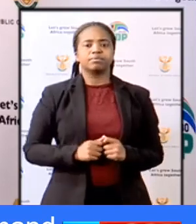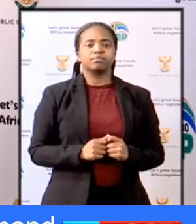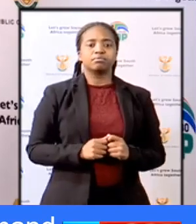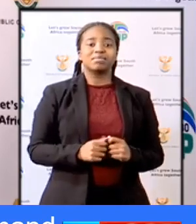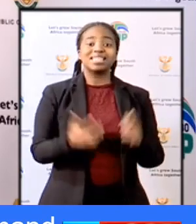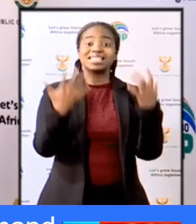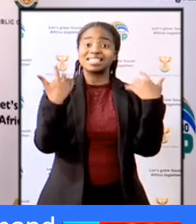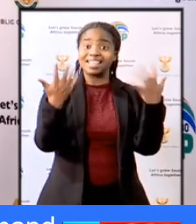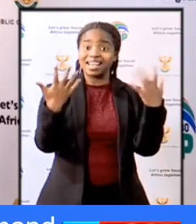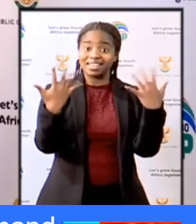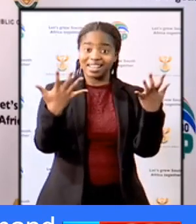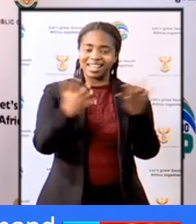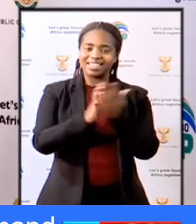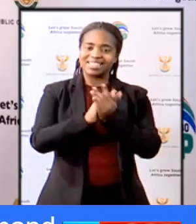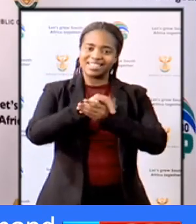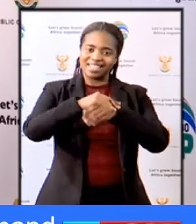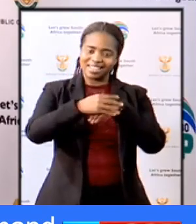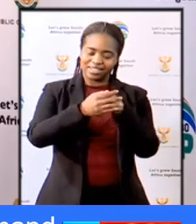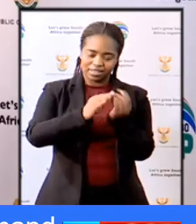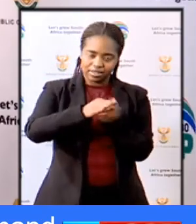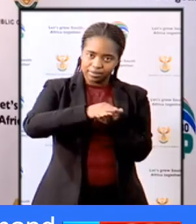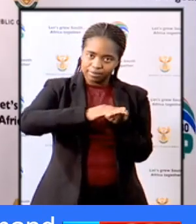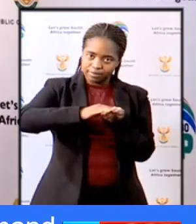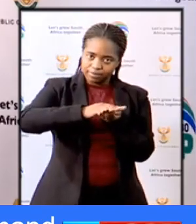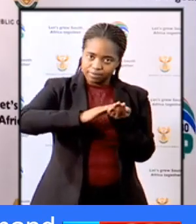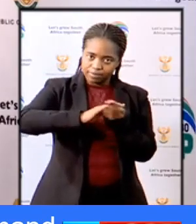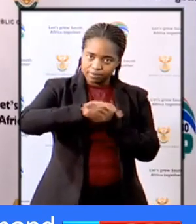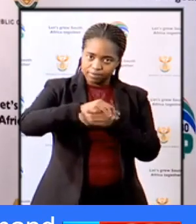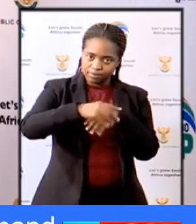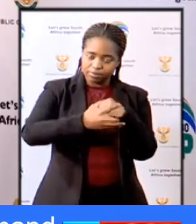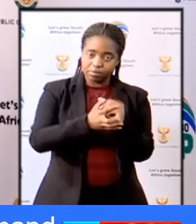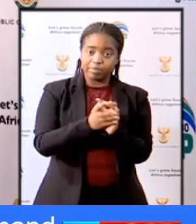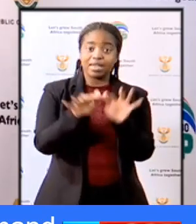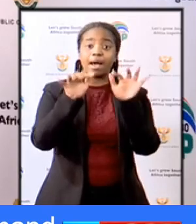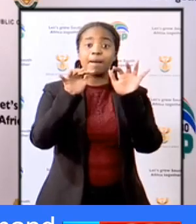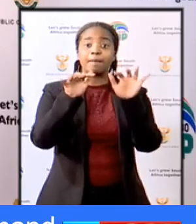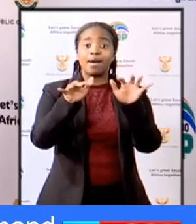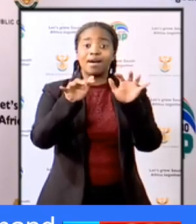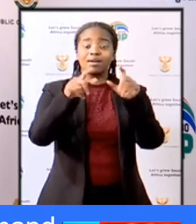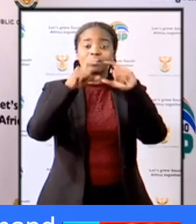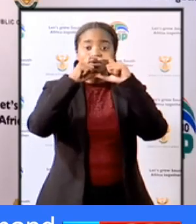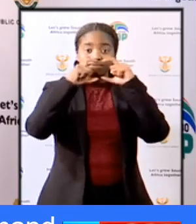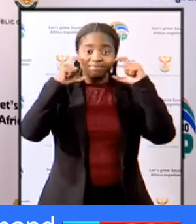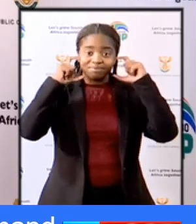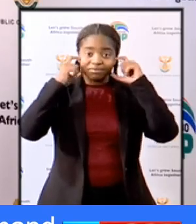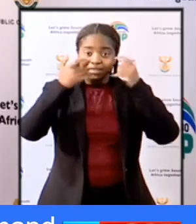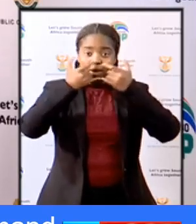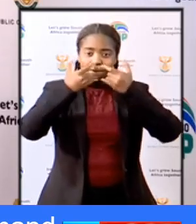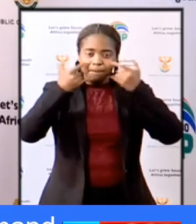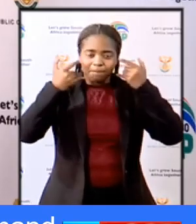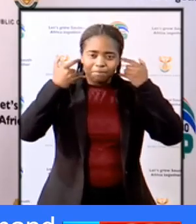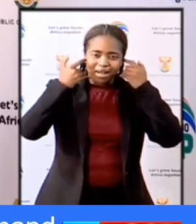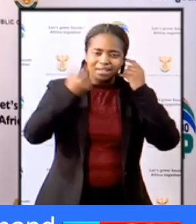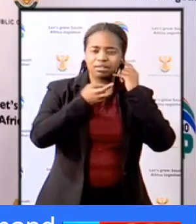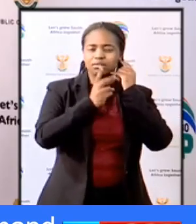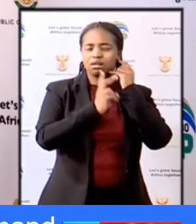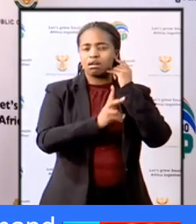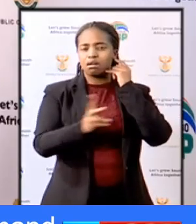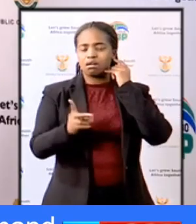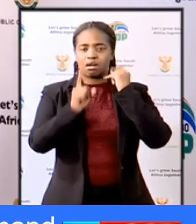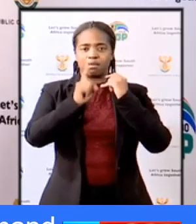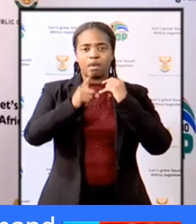Izandla siyagezwa, abantu bafaka izinto zokuvikela ifonyo nezinye